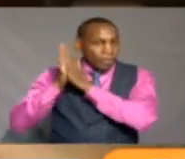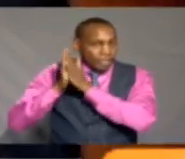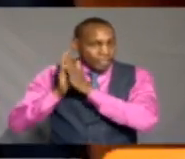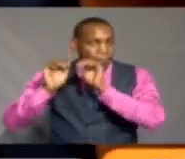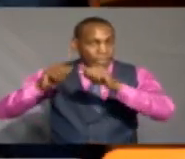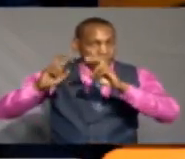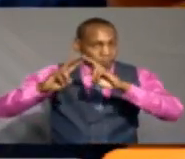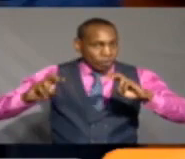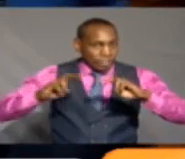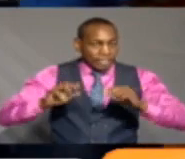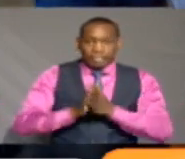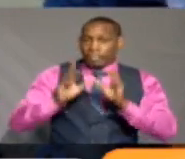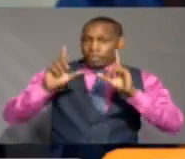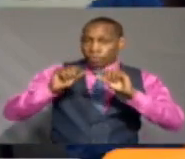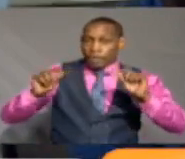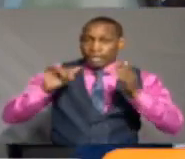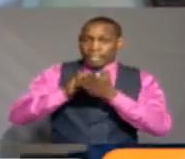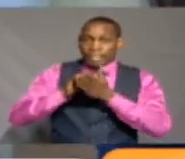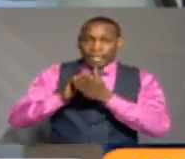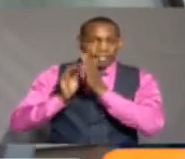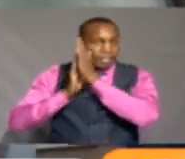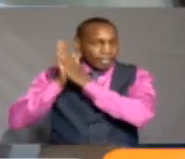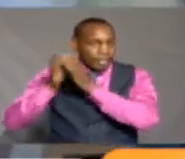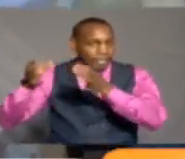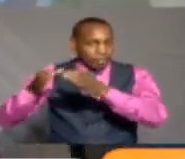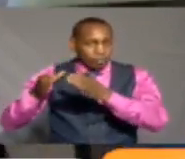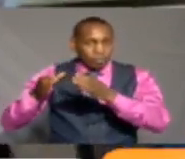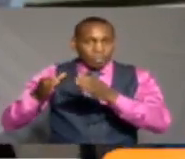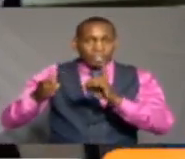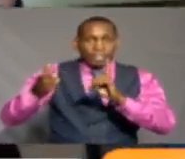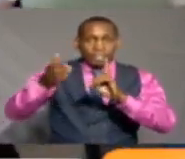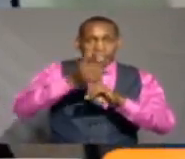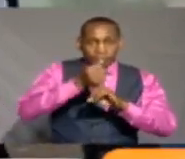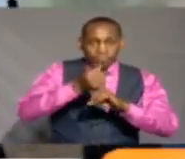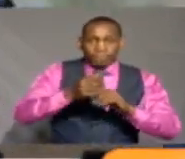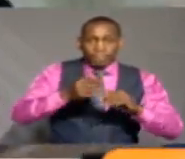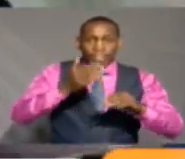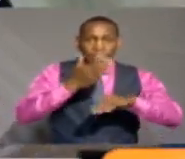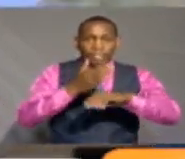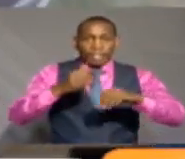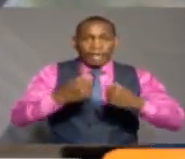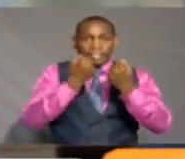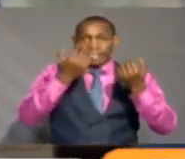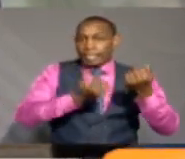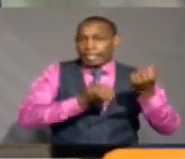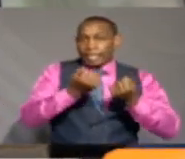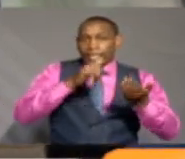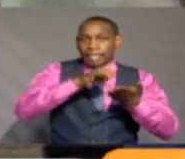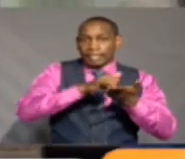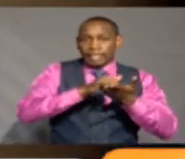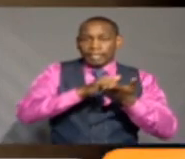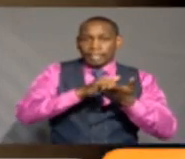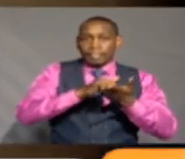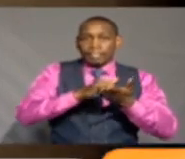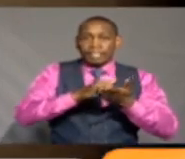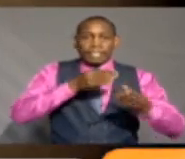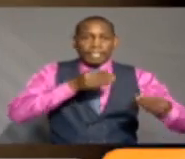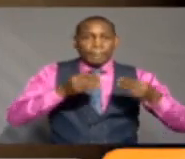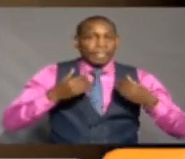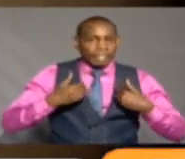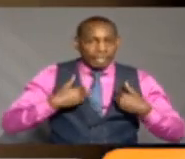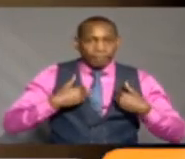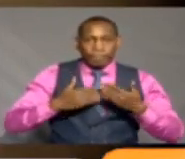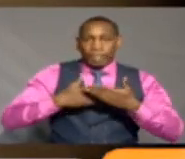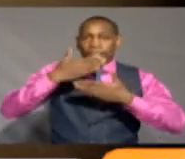wangemtafuta. Anadai kwa Mungiki hawa waliweza kumpata na kusababisha ajali ya gari iliyomwacha mlemavu. Hata kabla